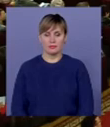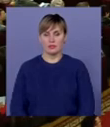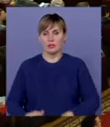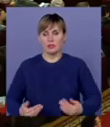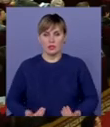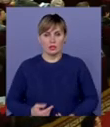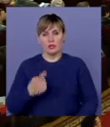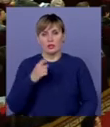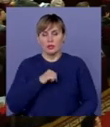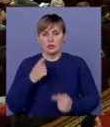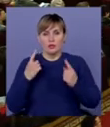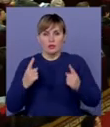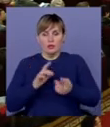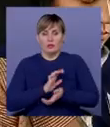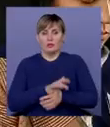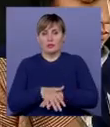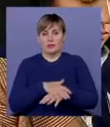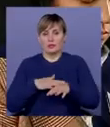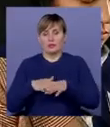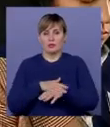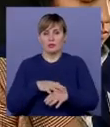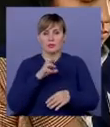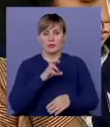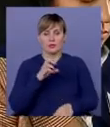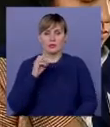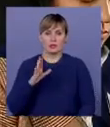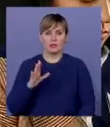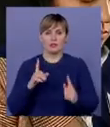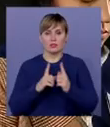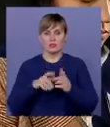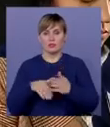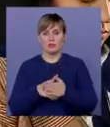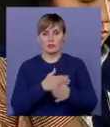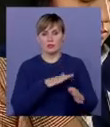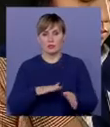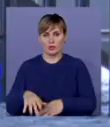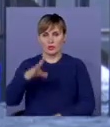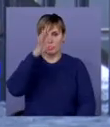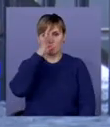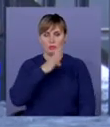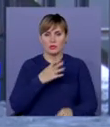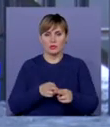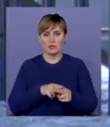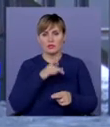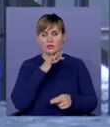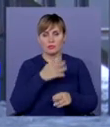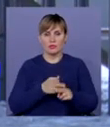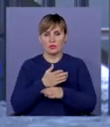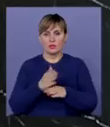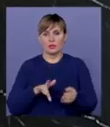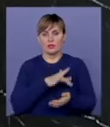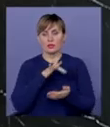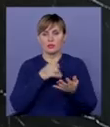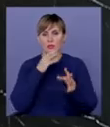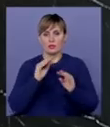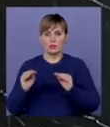Жителями одного из самых крупных и густонаселенных районов Бахытжан Сагынтаев встретился вновь спустя 4 месяца. За это время в этой части города